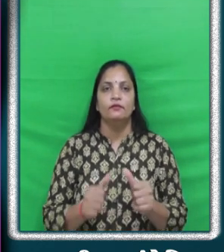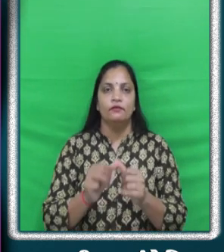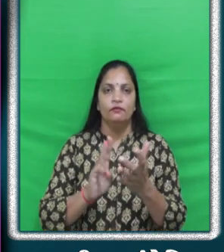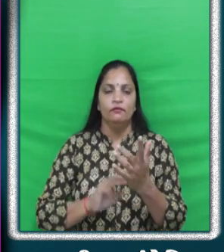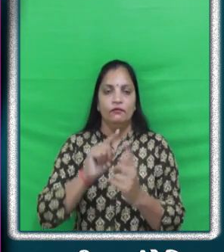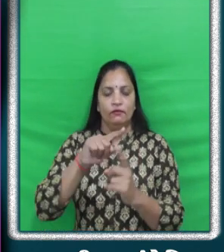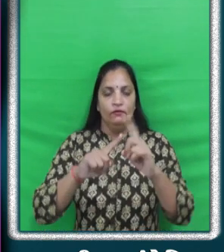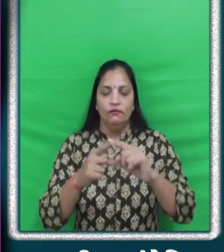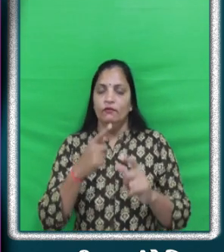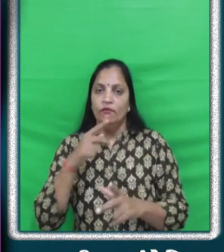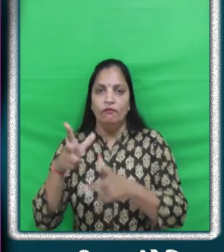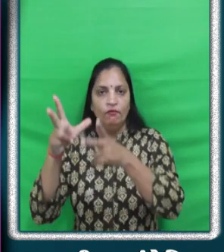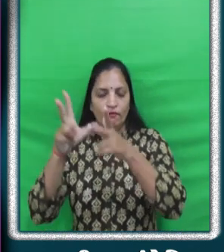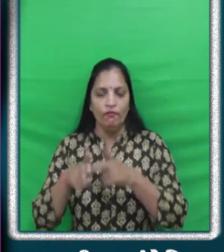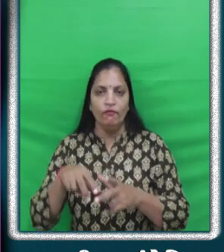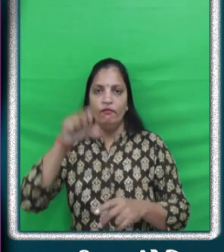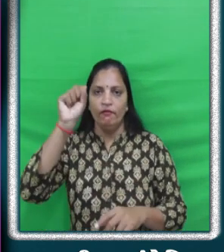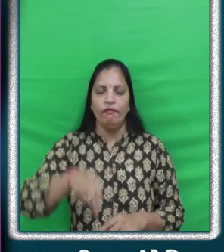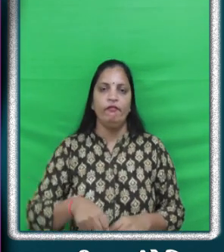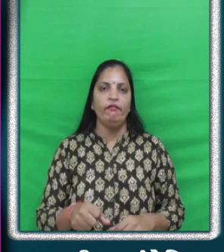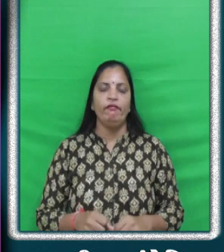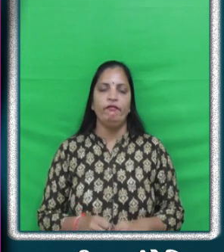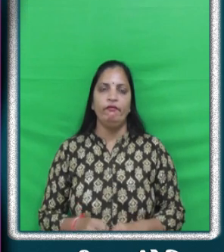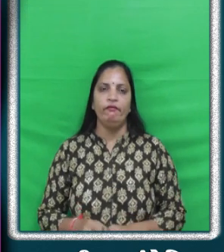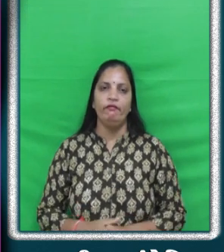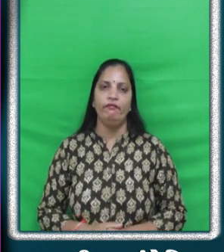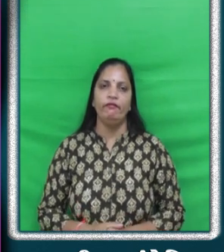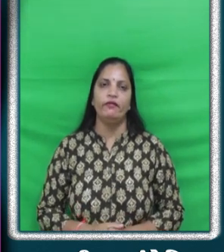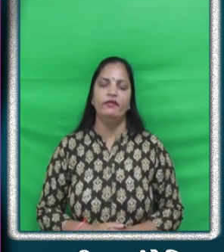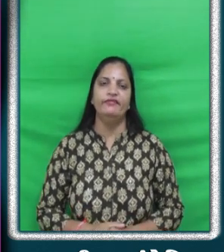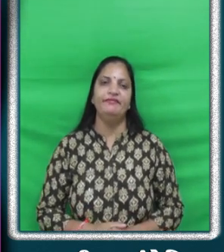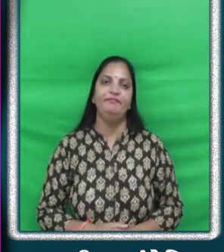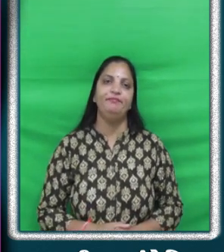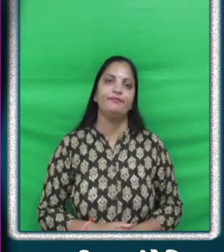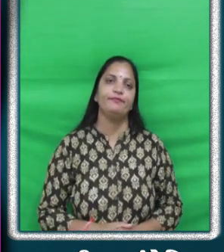અમિત મને કહે છે યસ દેખાય છે. હેમાંગી મને કહે છે યસ દેખાય છે.